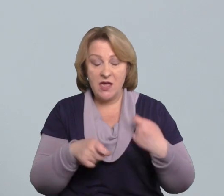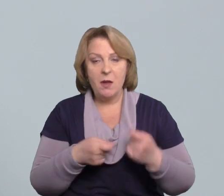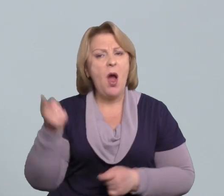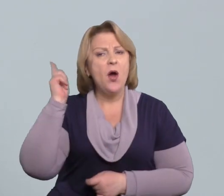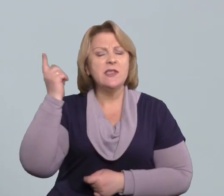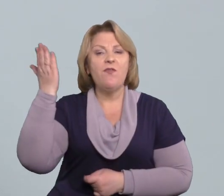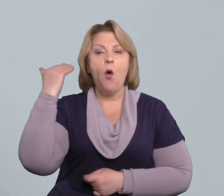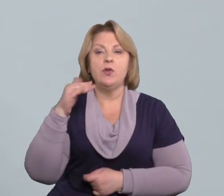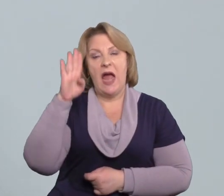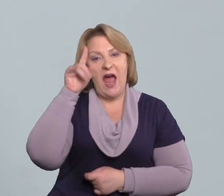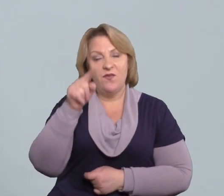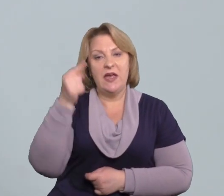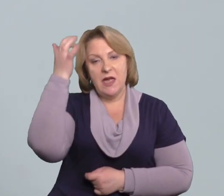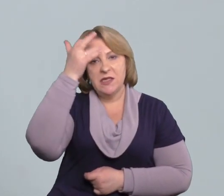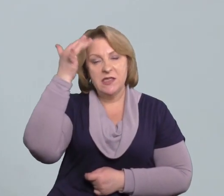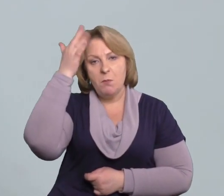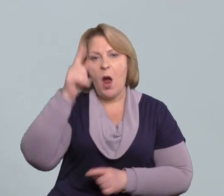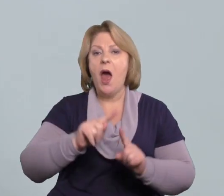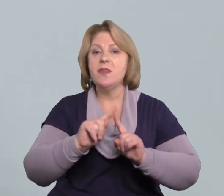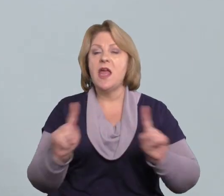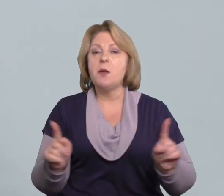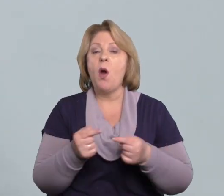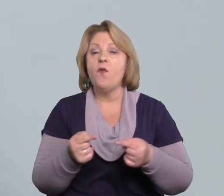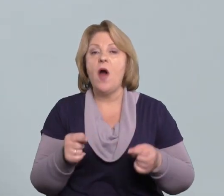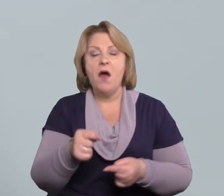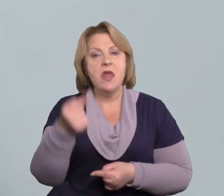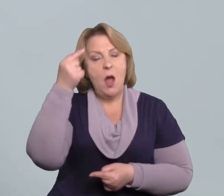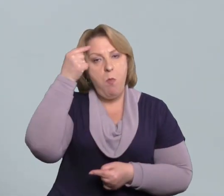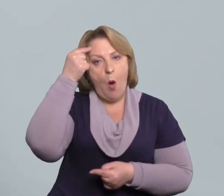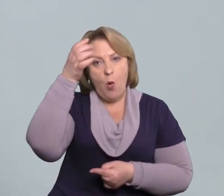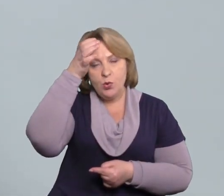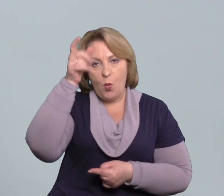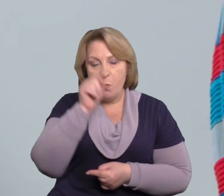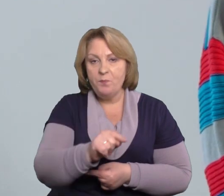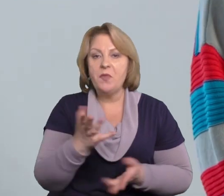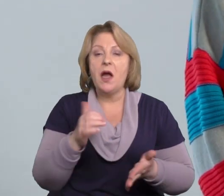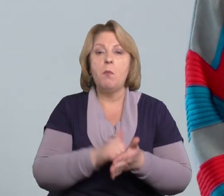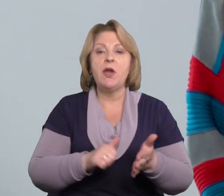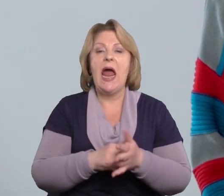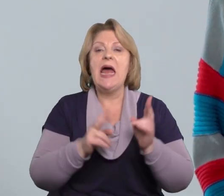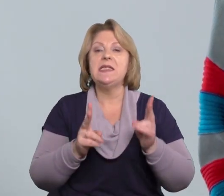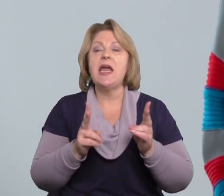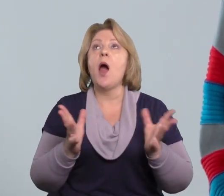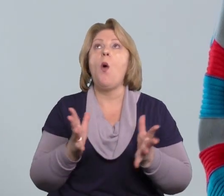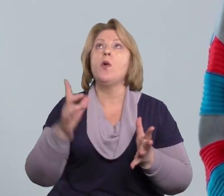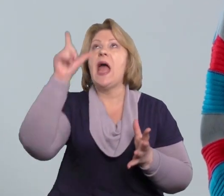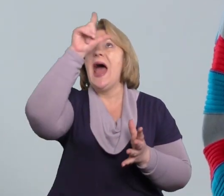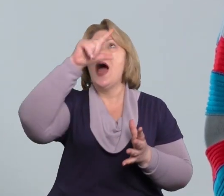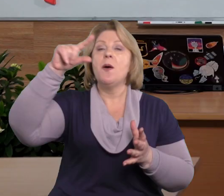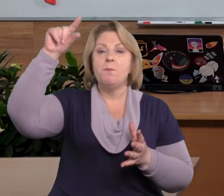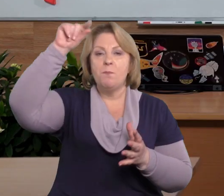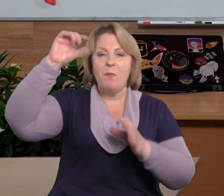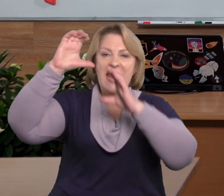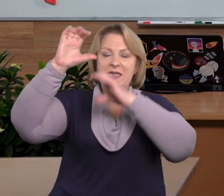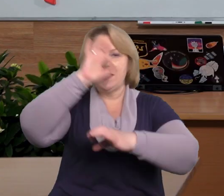свого часу він задумався про неймовірну річ. Він подумав, а що як причина, з якою місяць обертається навколо